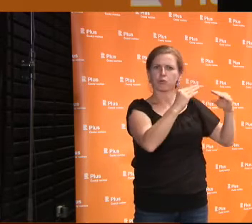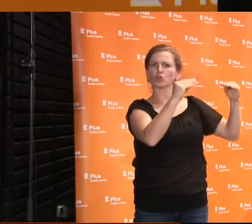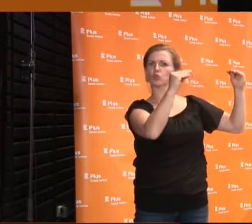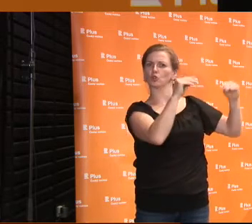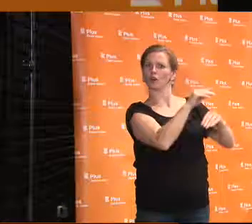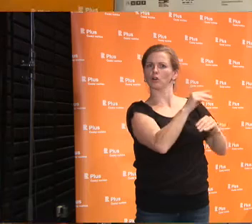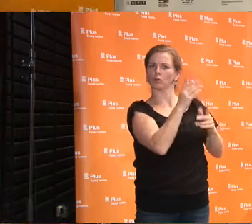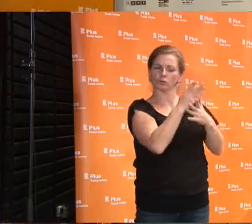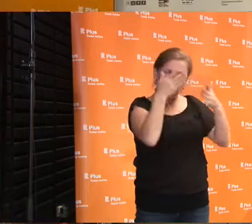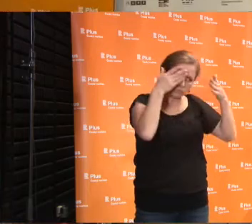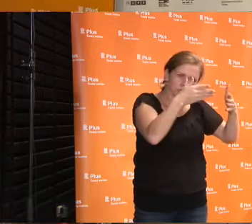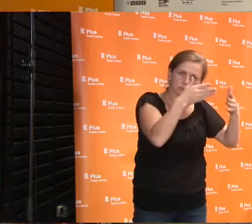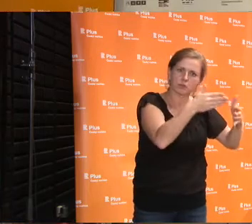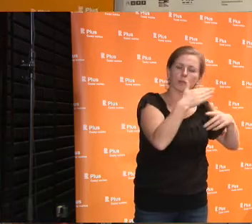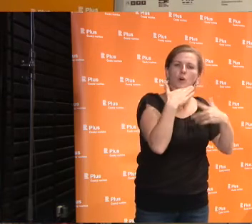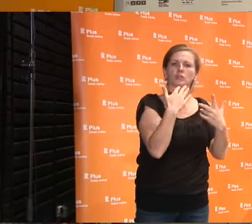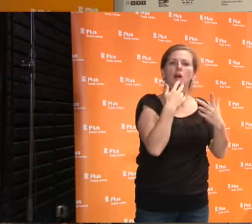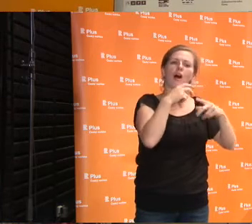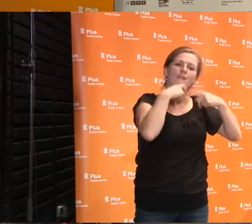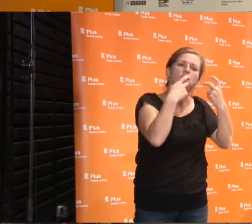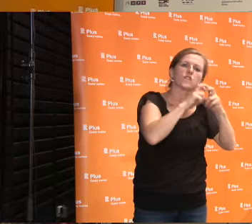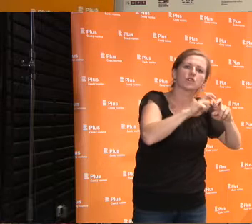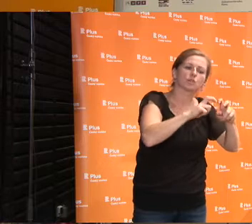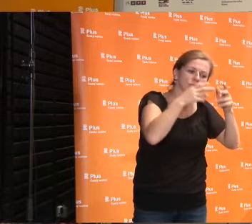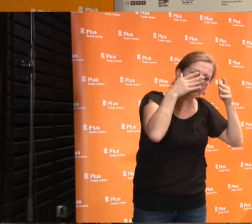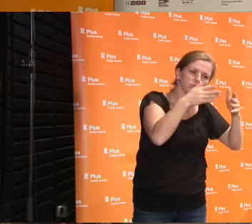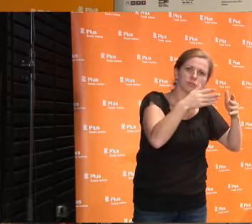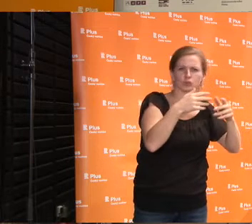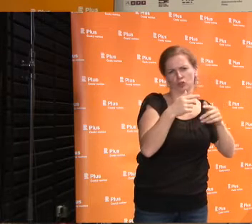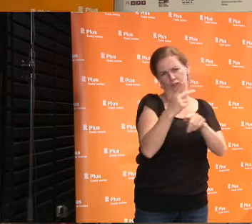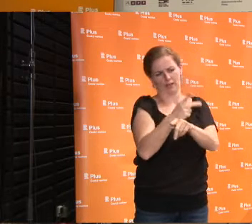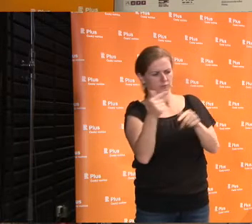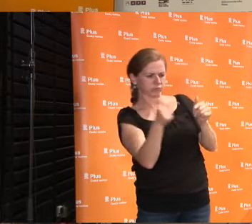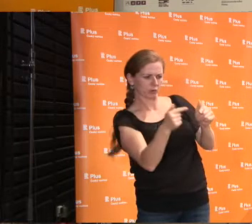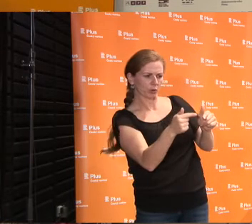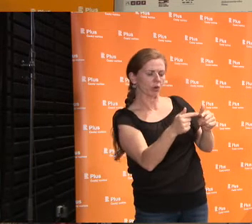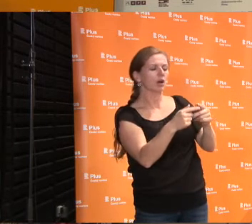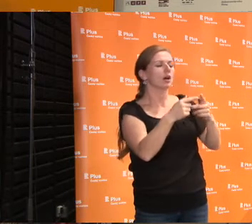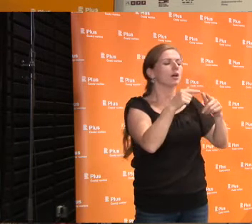pozornost. Tam většina výzkumu financovaného státem směřuje právě k těm robotům,